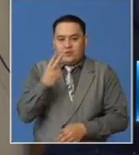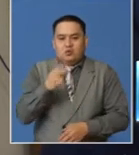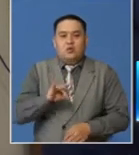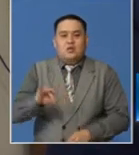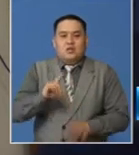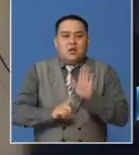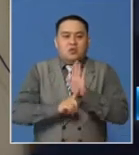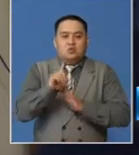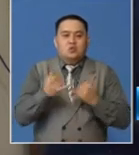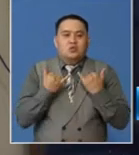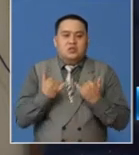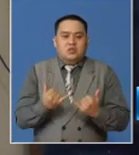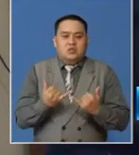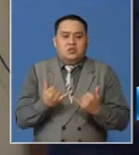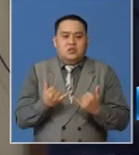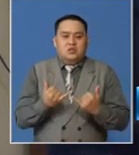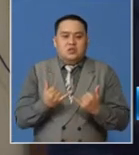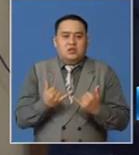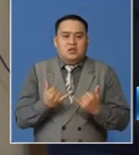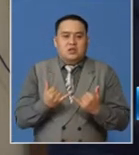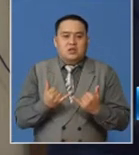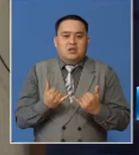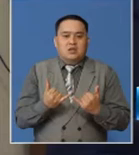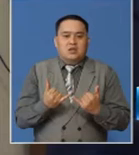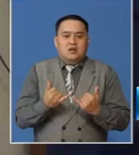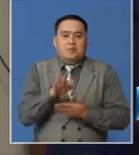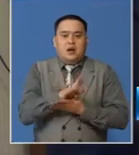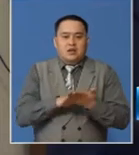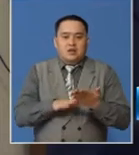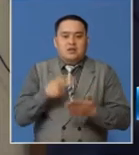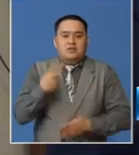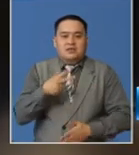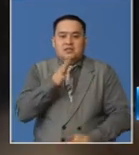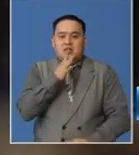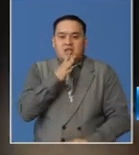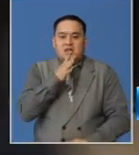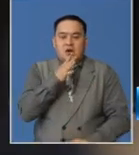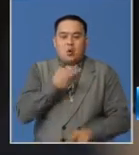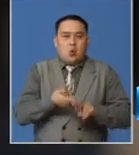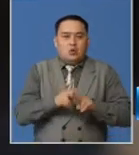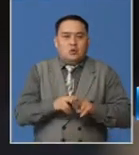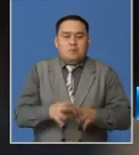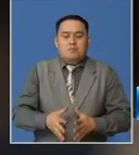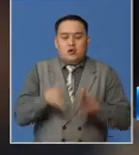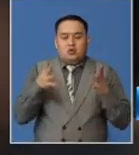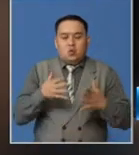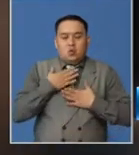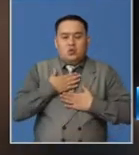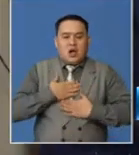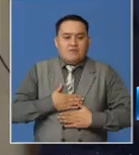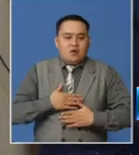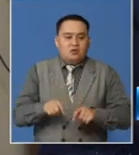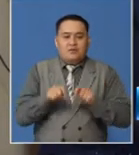историю от начала и вот до сегодняшних дней. Вот, на протяжении этих 20 лет. Очень дорогое удовольствие, и оно создается не